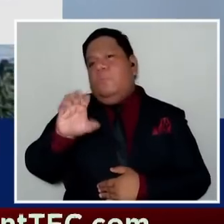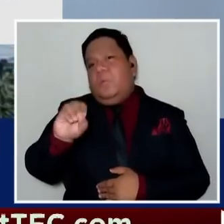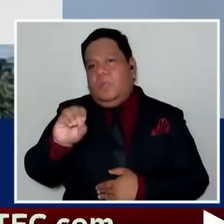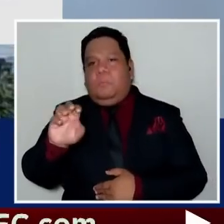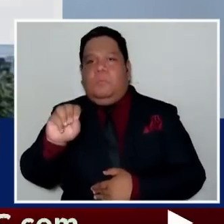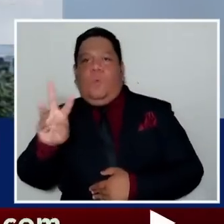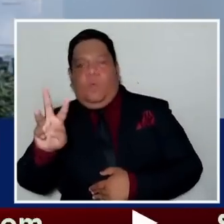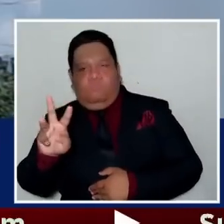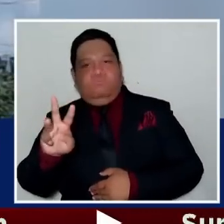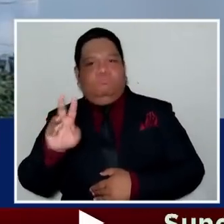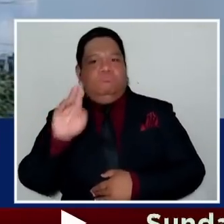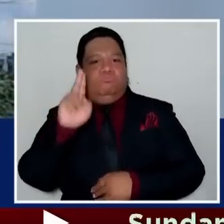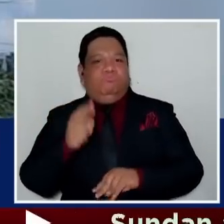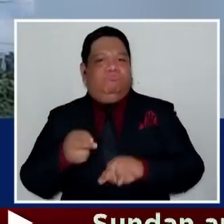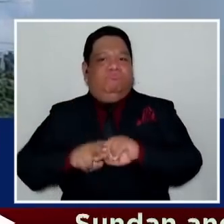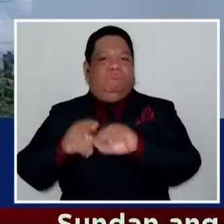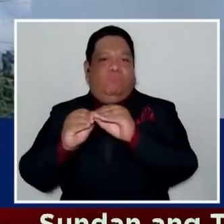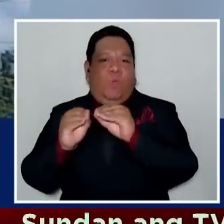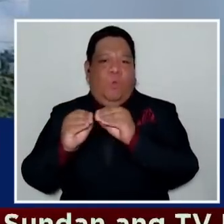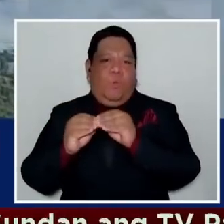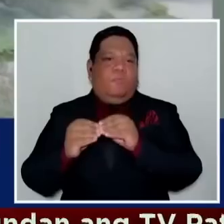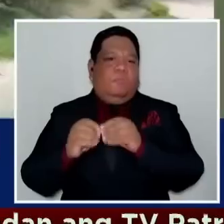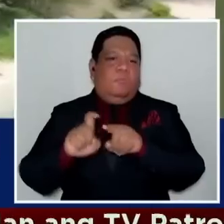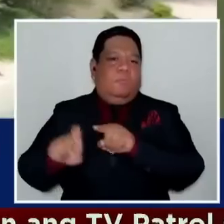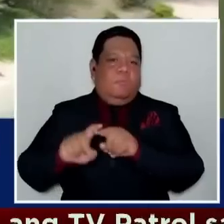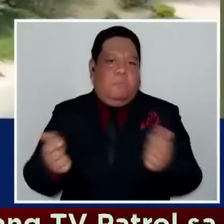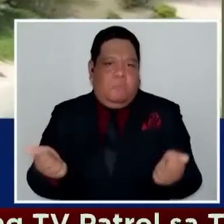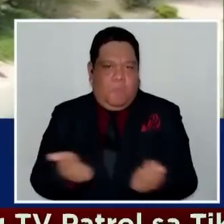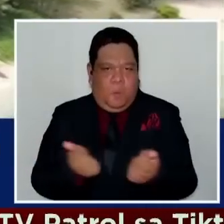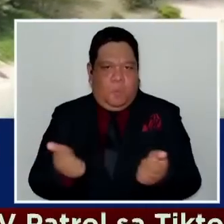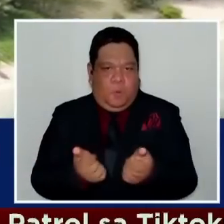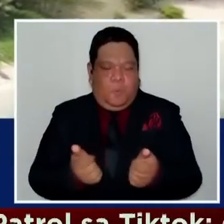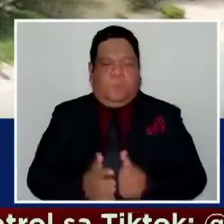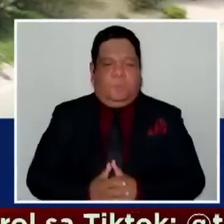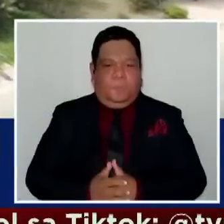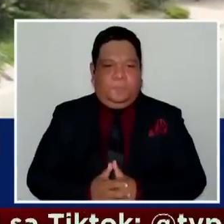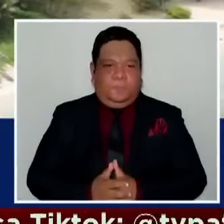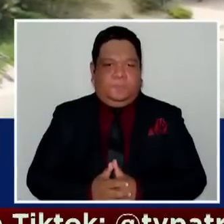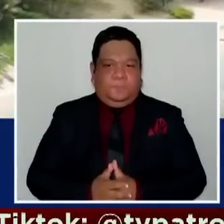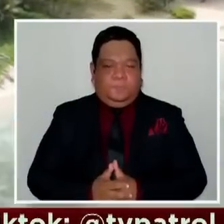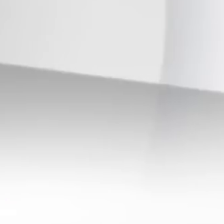matapos ang taon. Alvin L. Chico, ABS-CBN News.